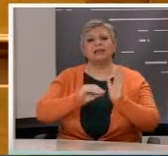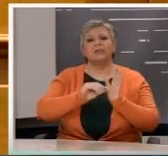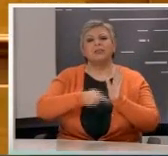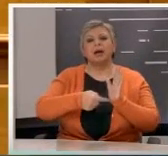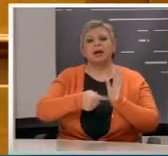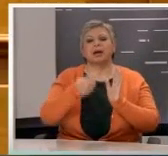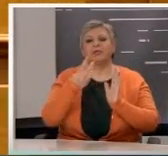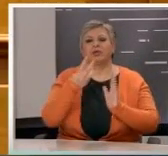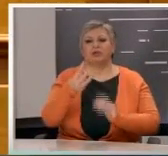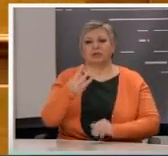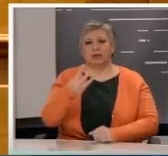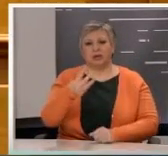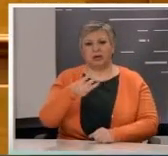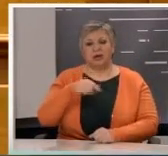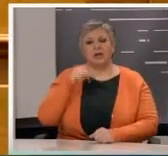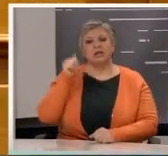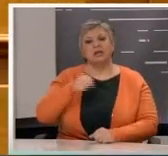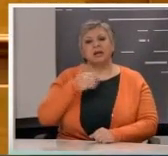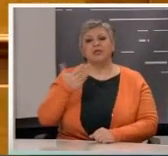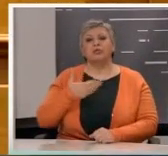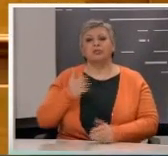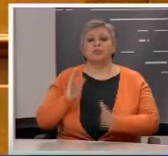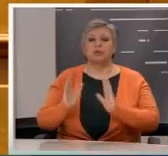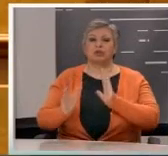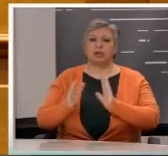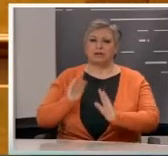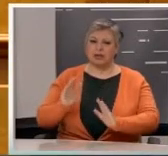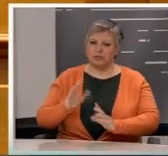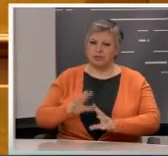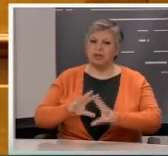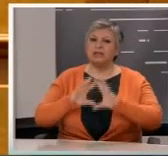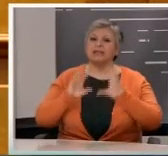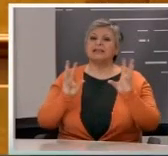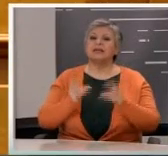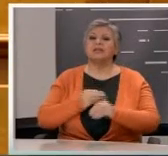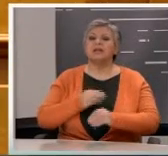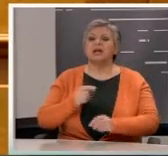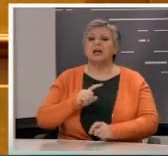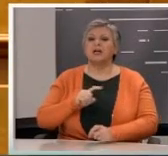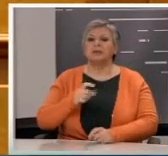αυτό όσο το και τις προστατευτικές διατάξεις για την